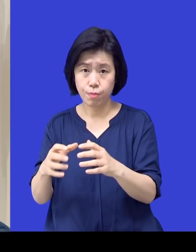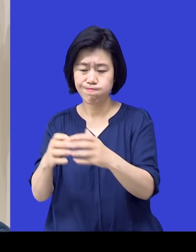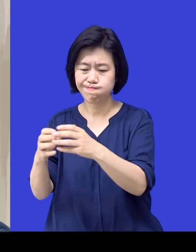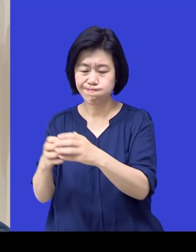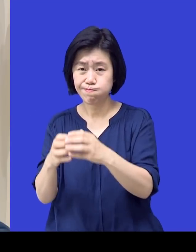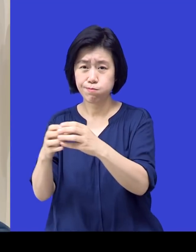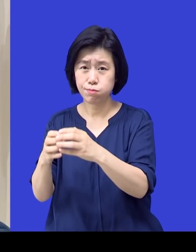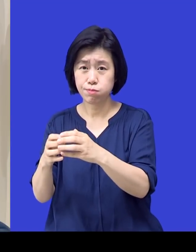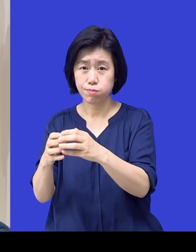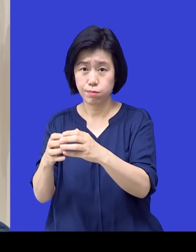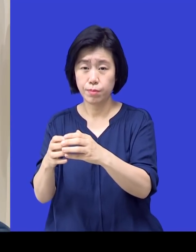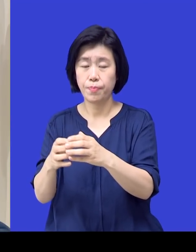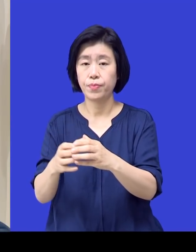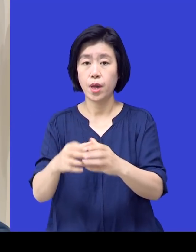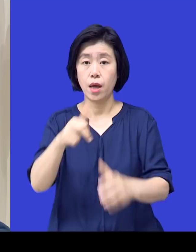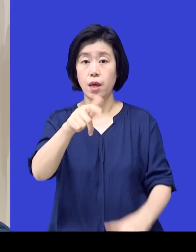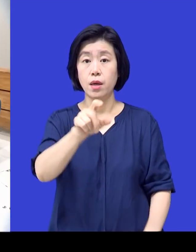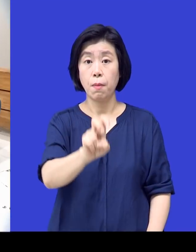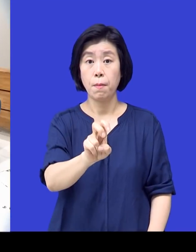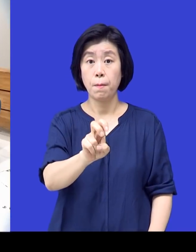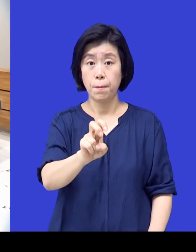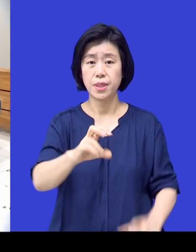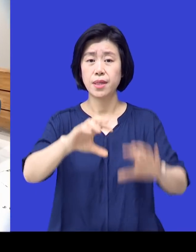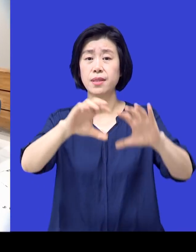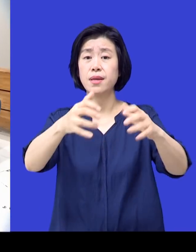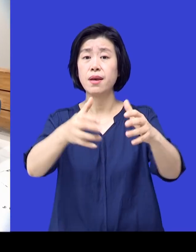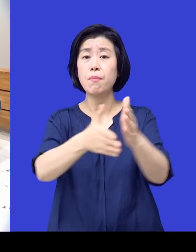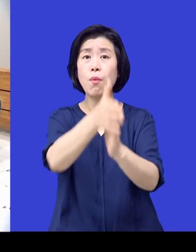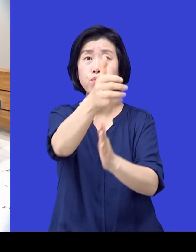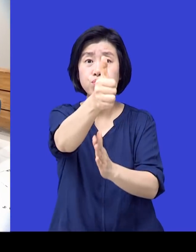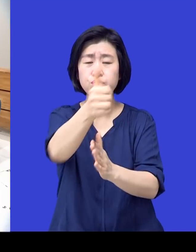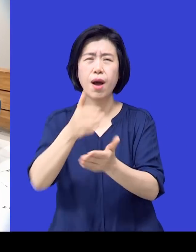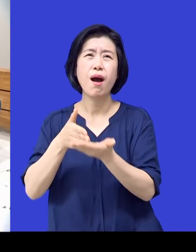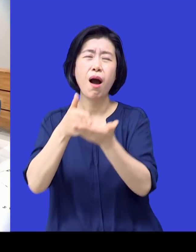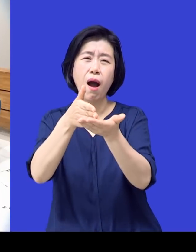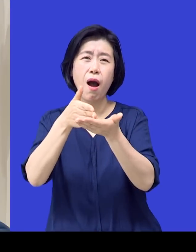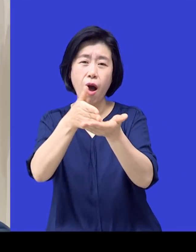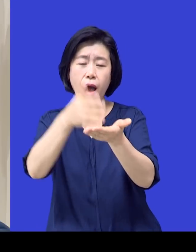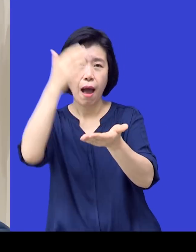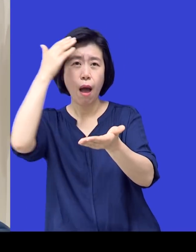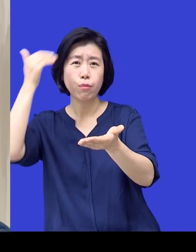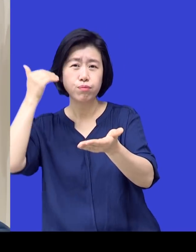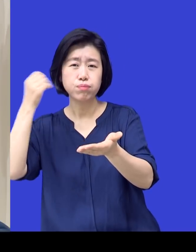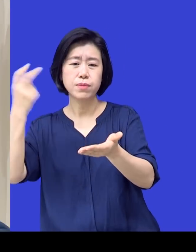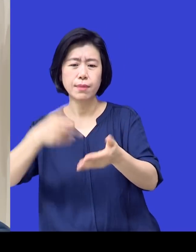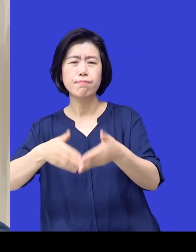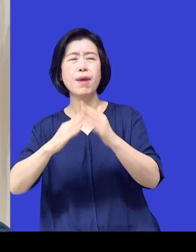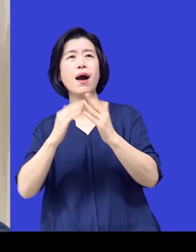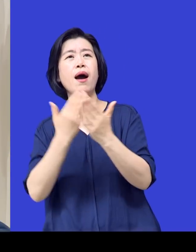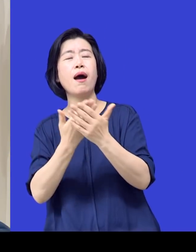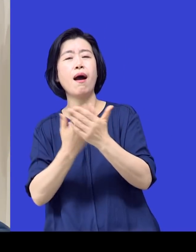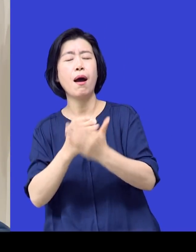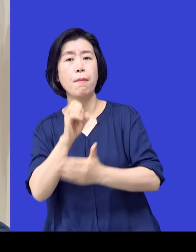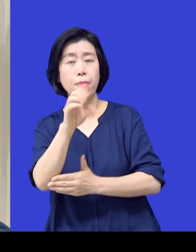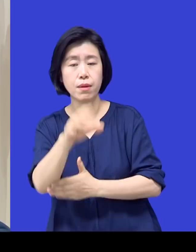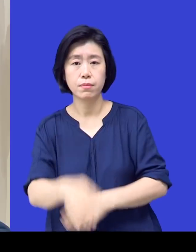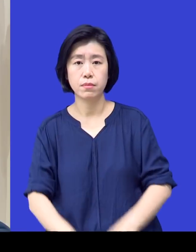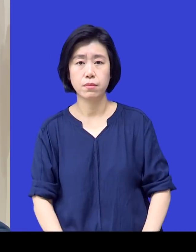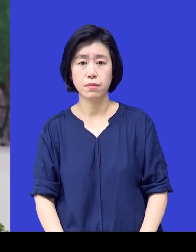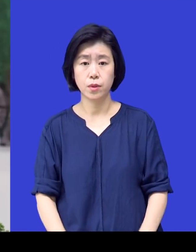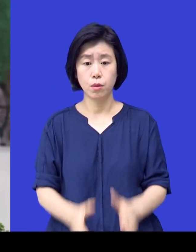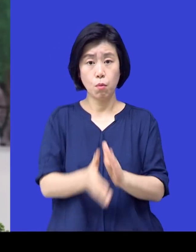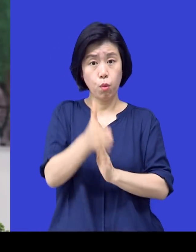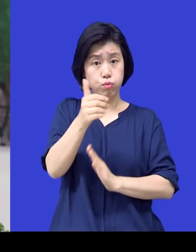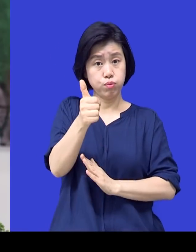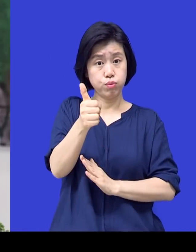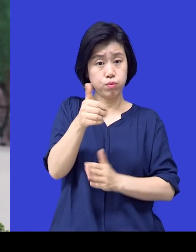다시 들어와 달라는 요청을 계속했는데 거부한 거예요. 그리고 컴패션은 재정적으로 넉넉한 독일을 준비하고 있었던